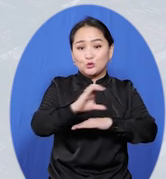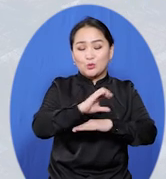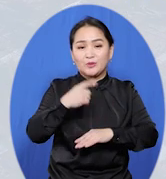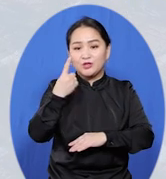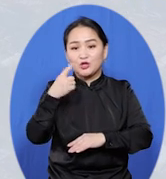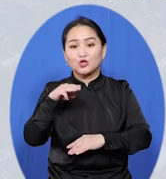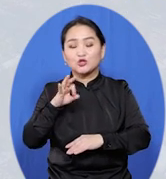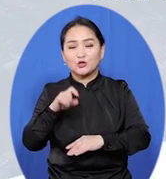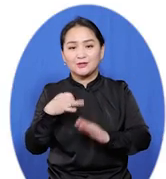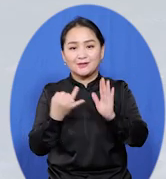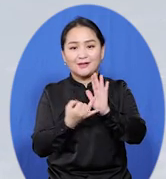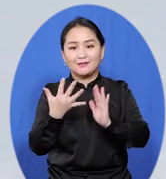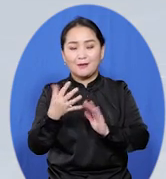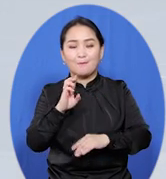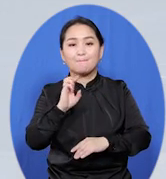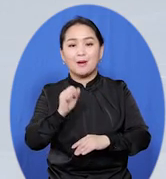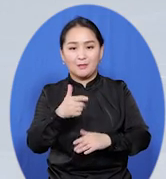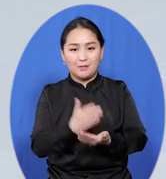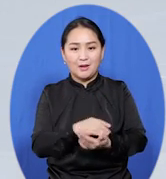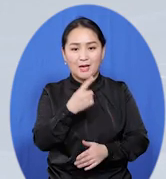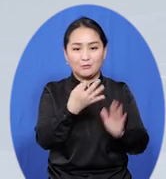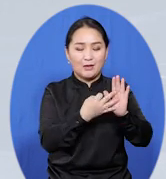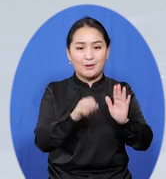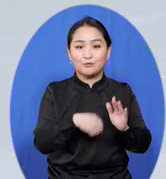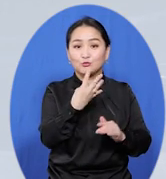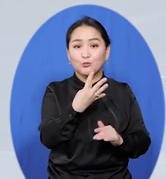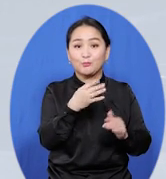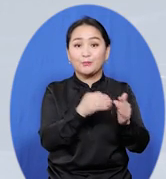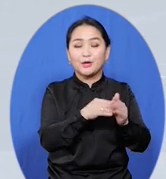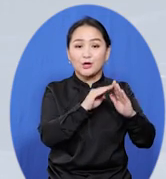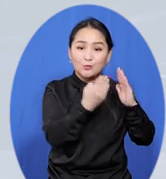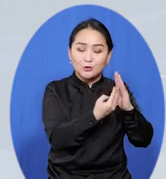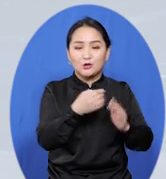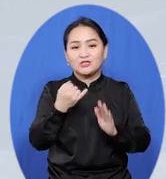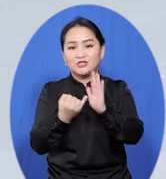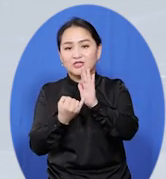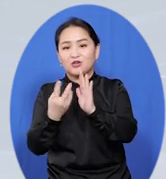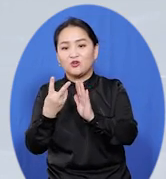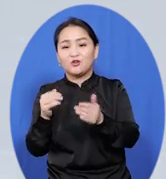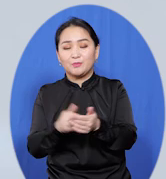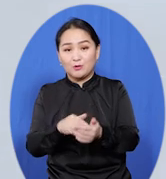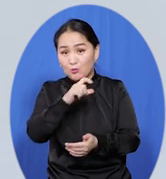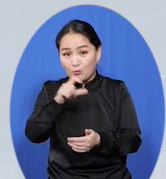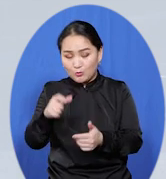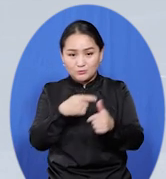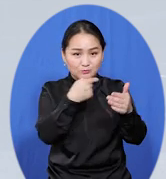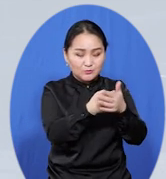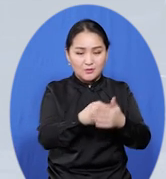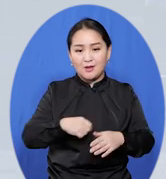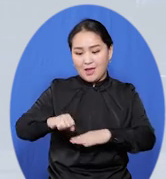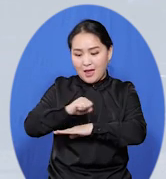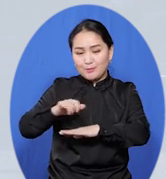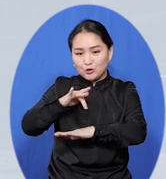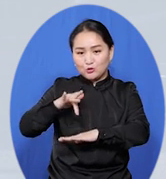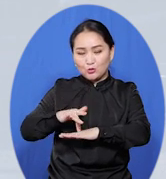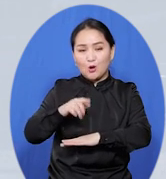сум, 1 тосхон, 75 багтай. 18.4 мянган өрхийн 62089 хүн ам бүртгэлтэй. Аймагын төв орших Булган